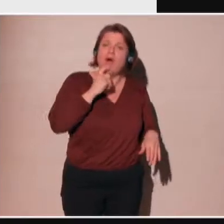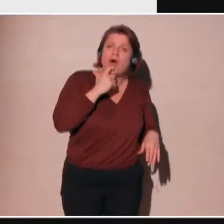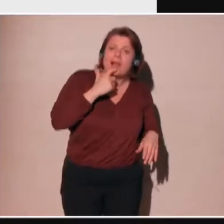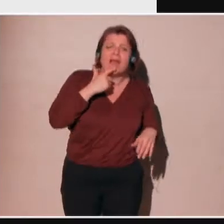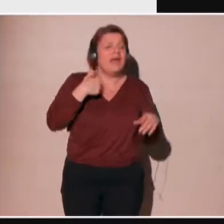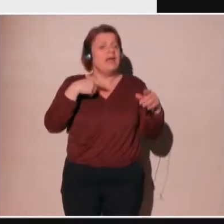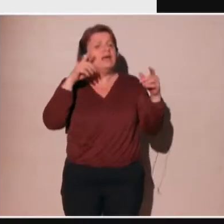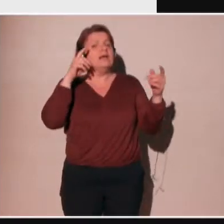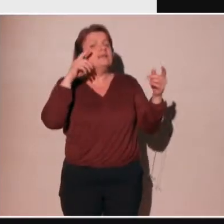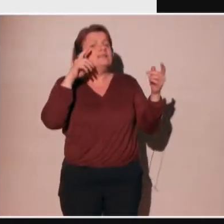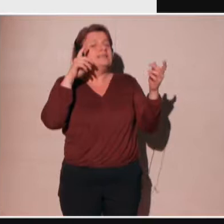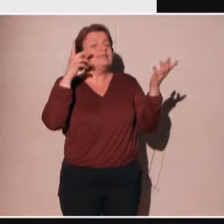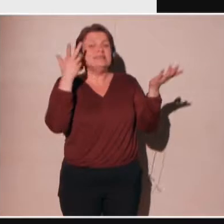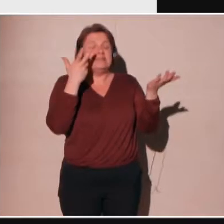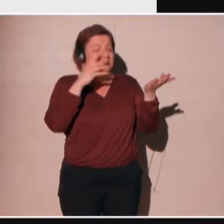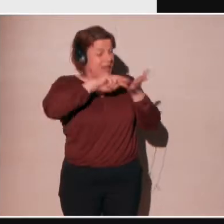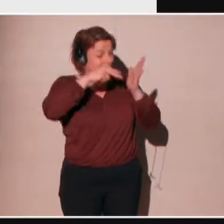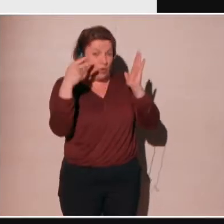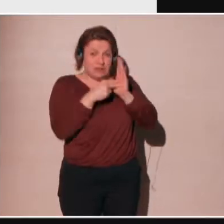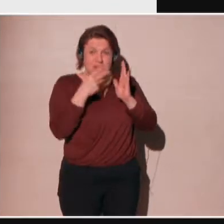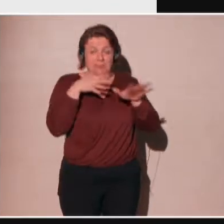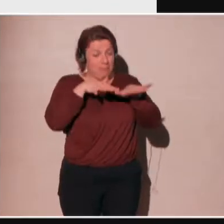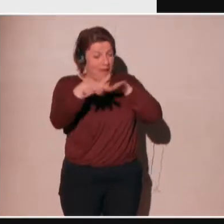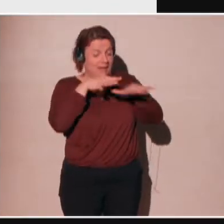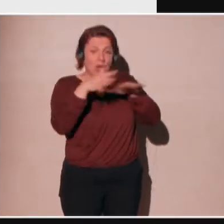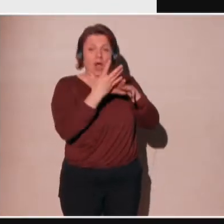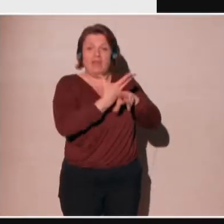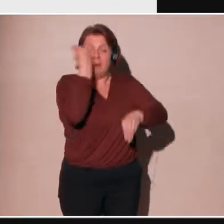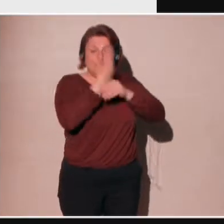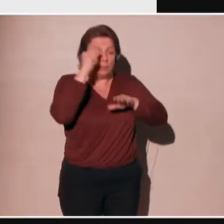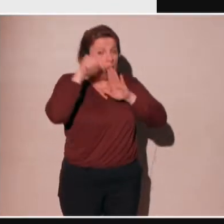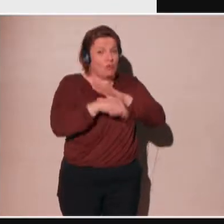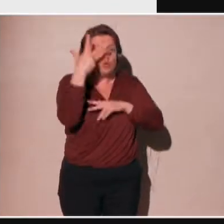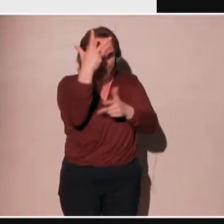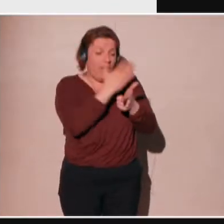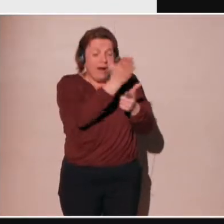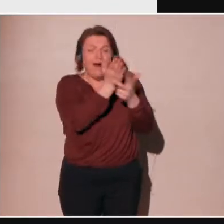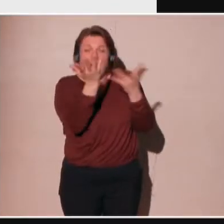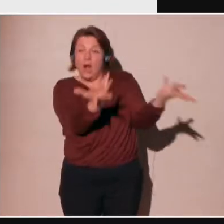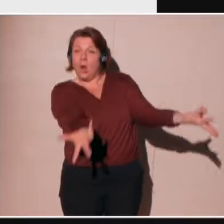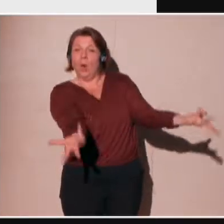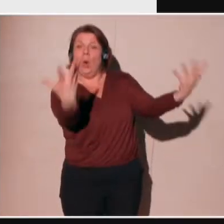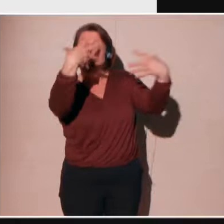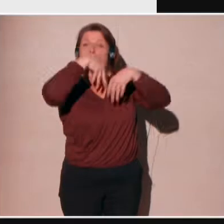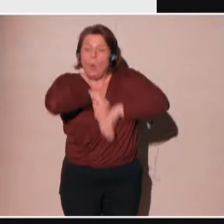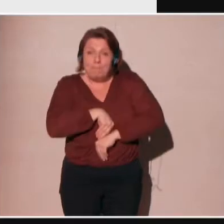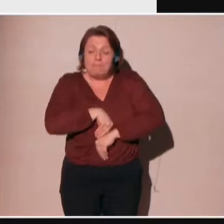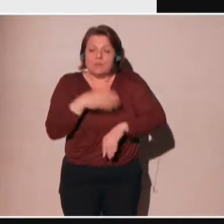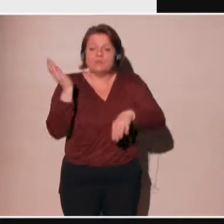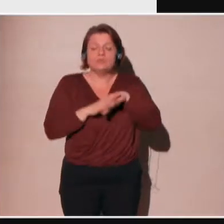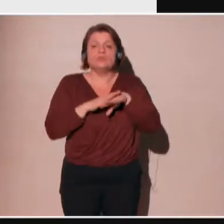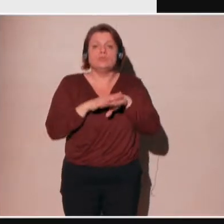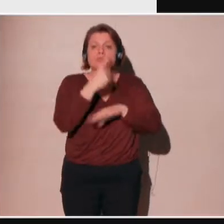3 différents types de technologies d'apprentissage profond, ça vous impressionne, hein? Eh bien, il a quand même échoué à répondre à cette